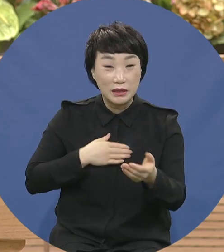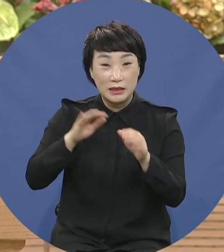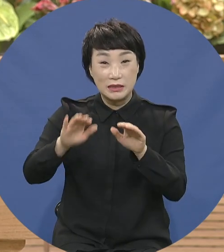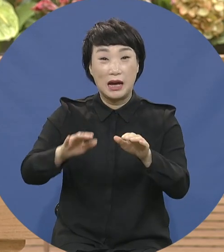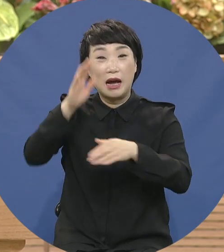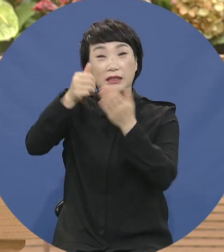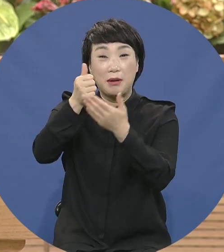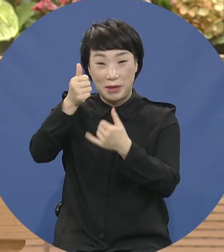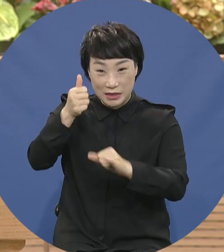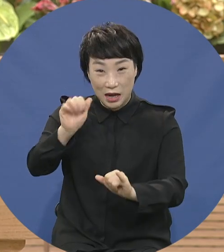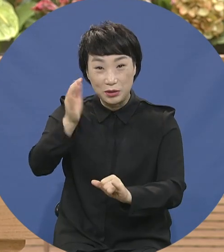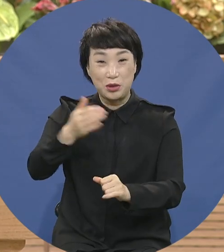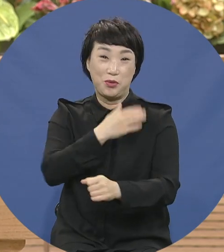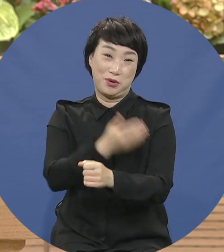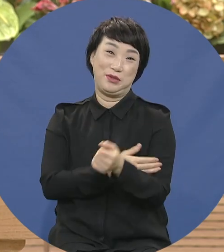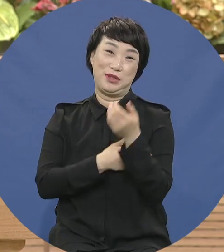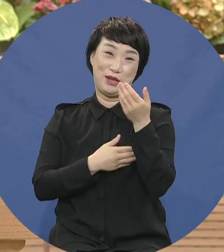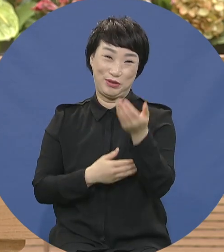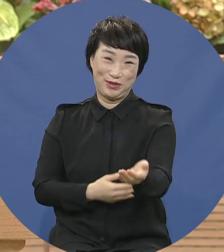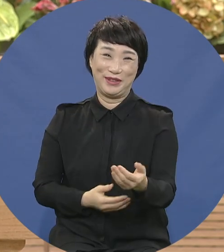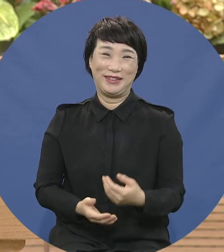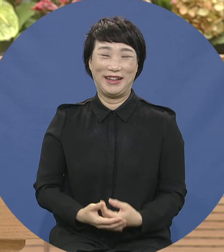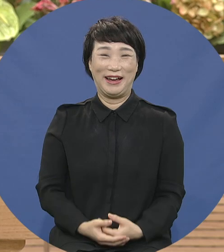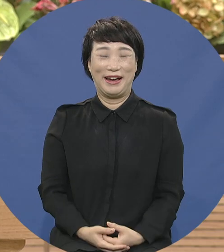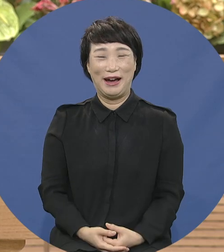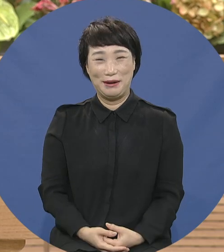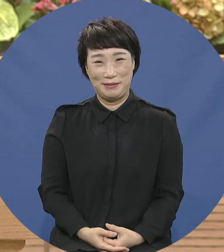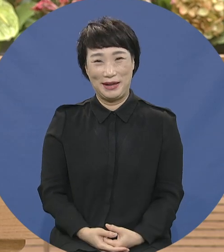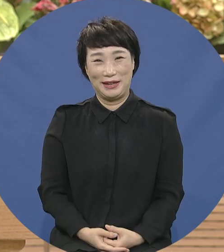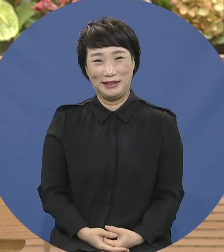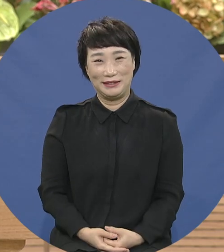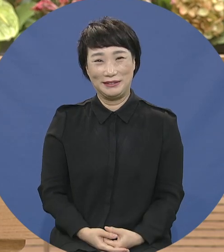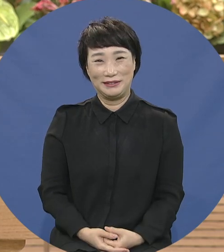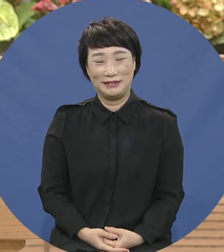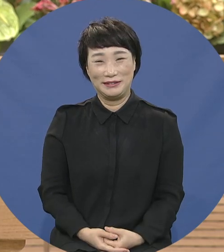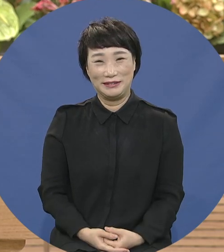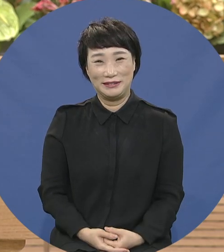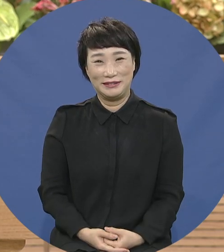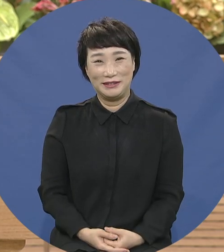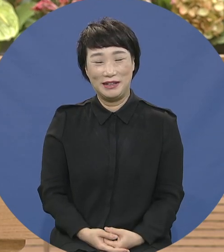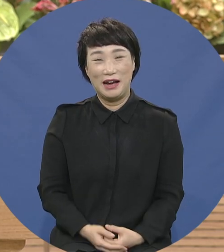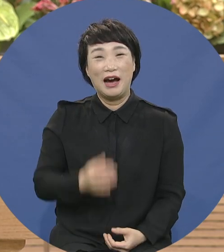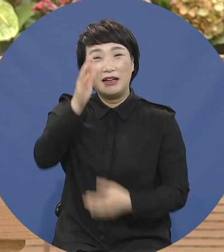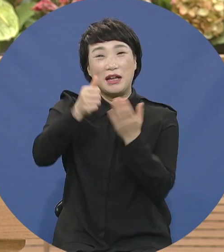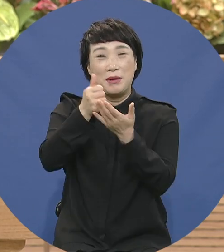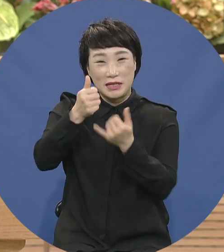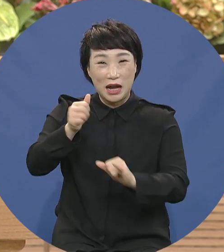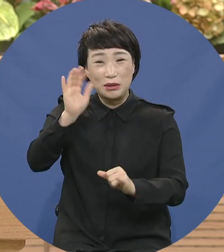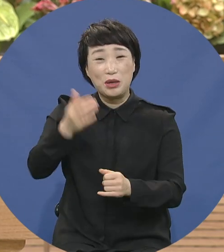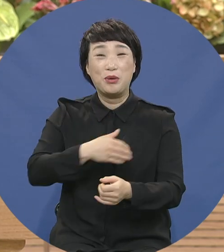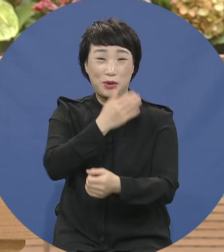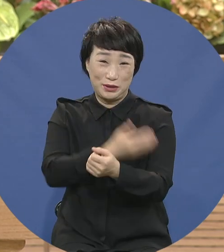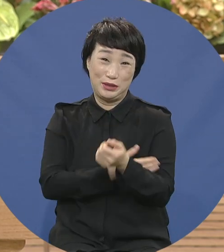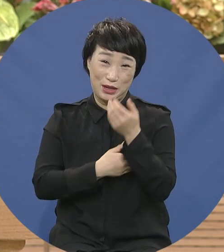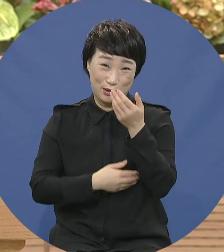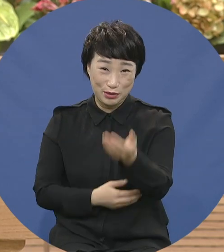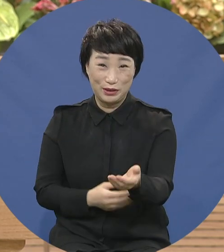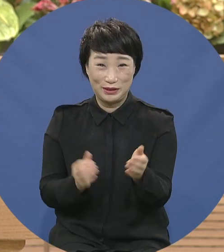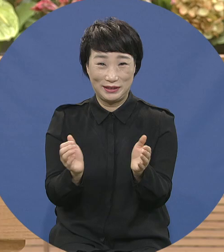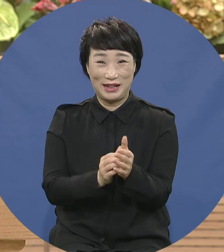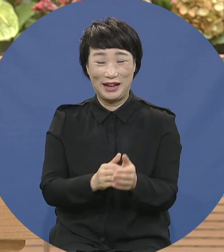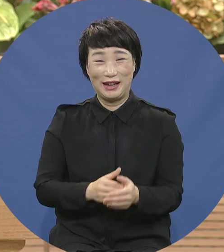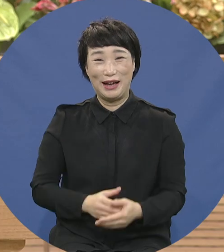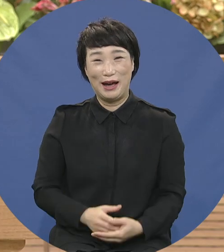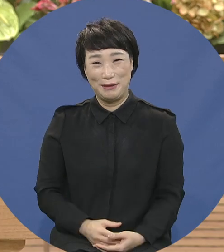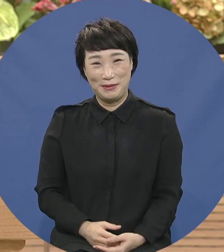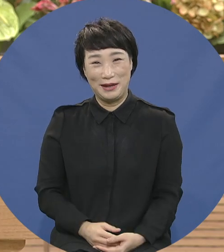자들에게는 하나님의 자녀가 되는 권세를 주셨으니, 하나님의 자녀가 되는 권세를